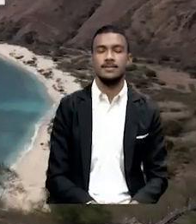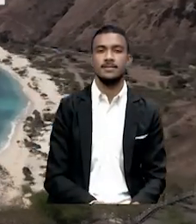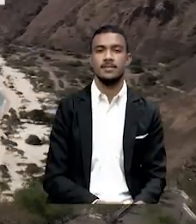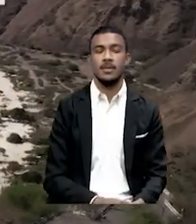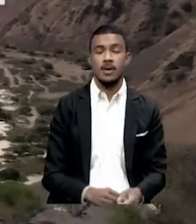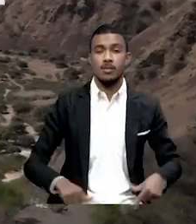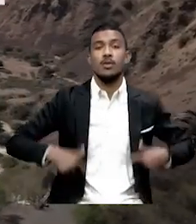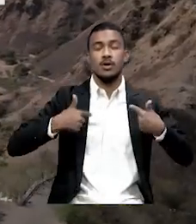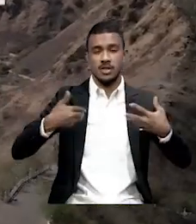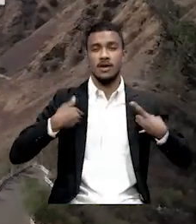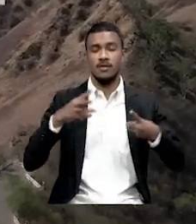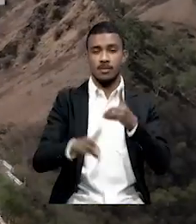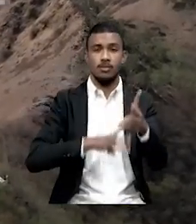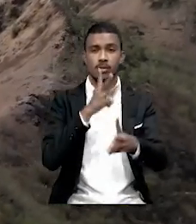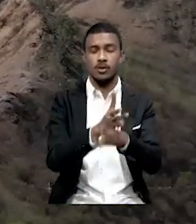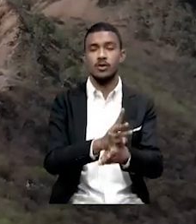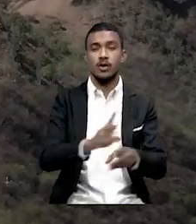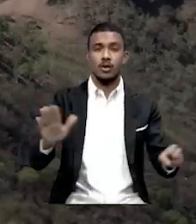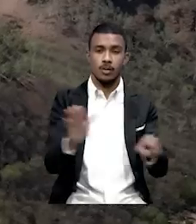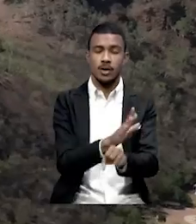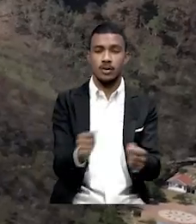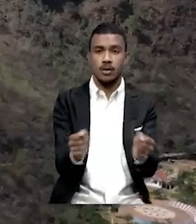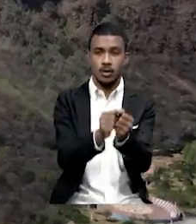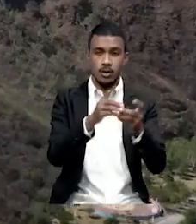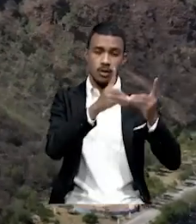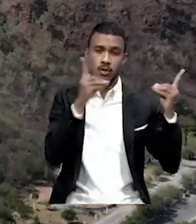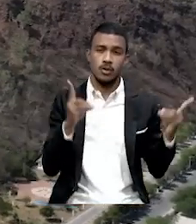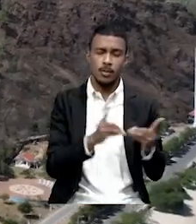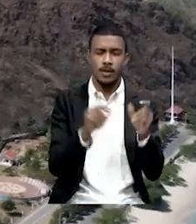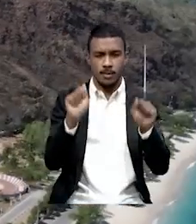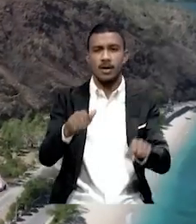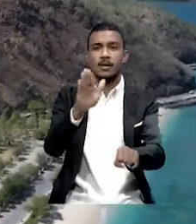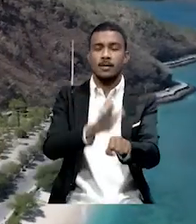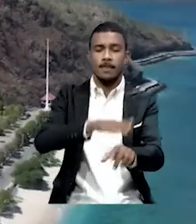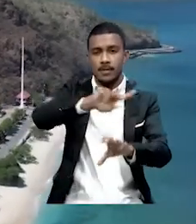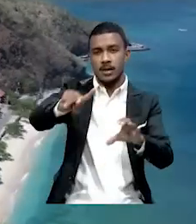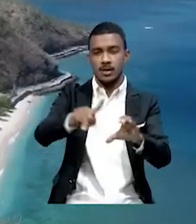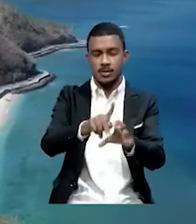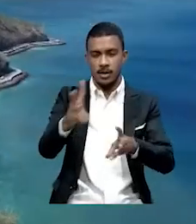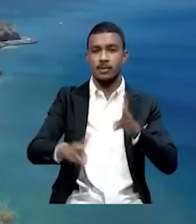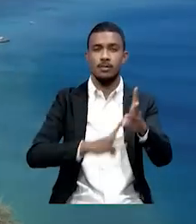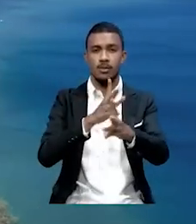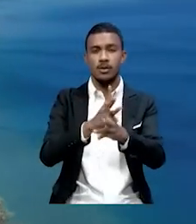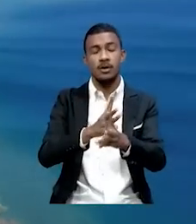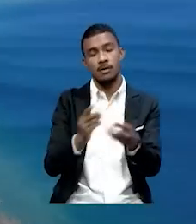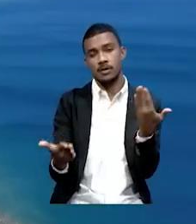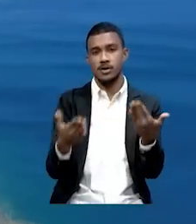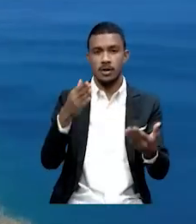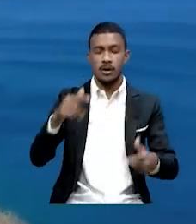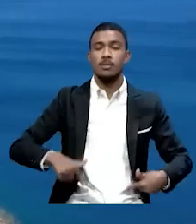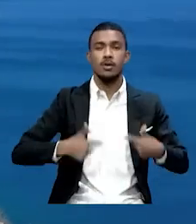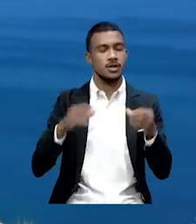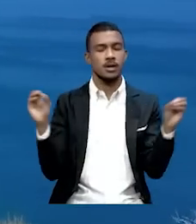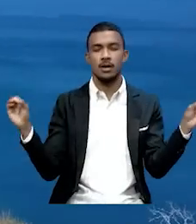Moris ia mundo precisa completa o doming. O dia falo onde a presença ia mundo né. Basa, Moris né sela